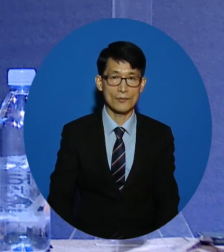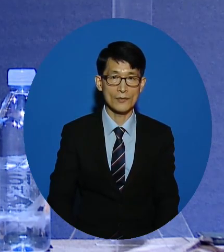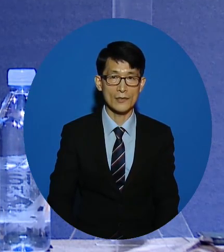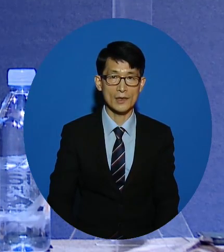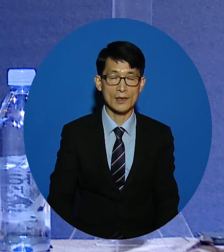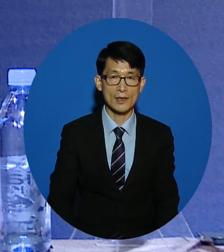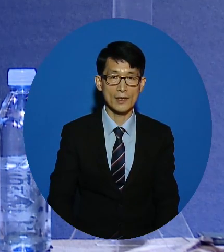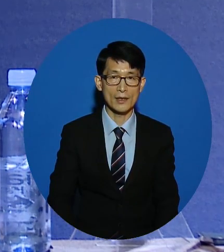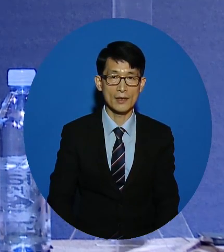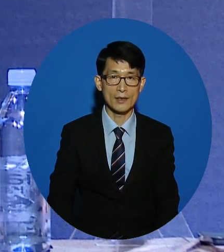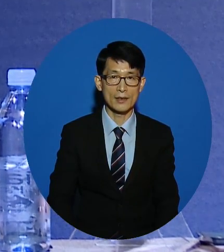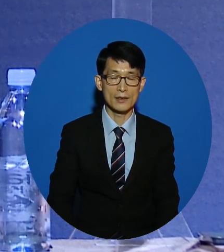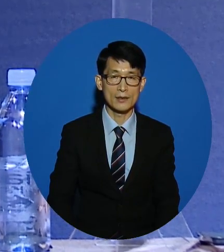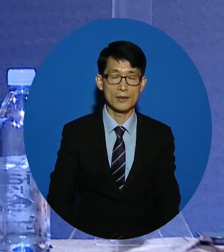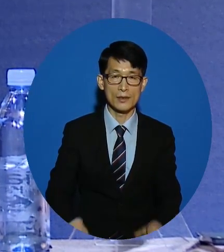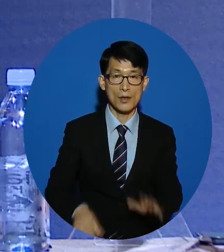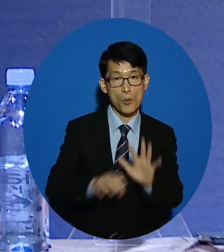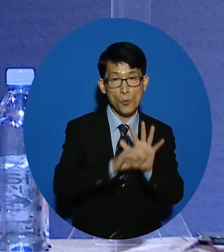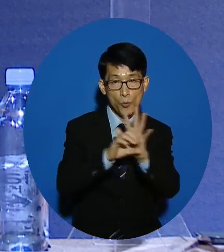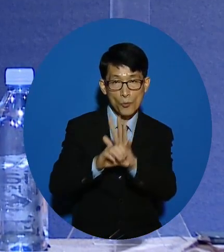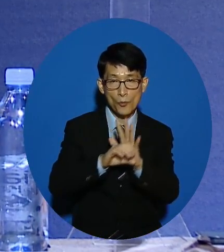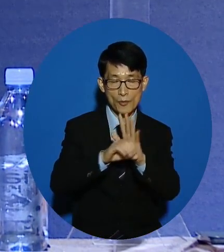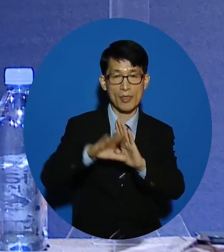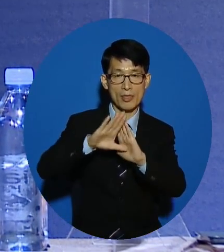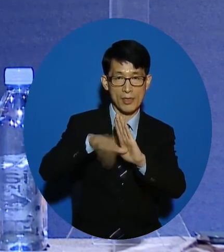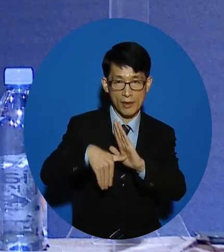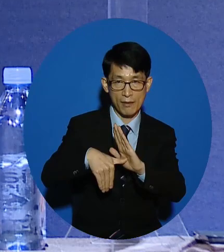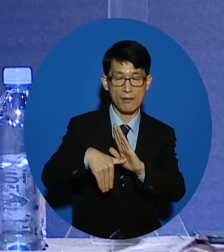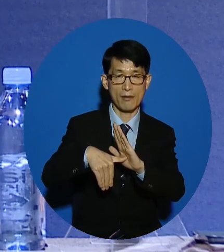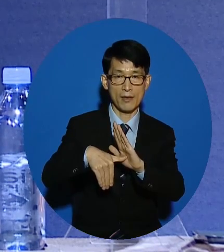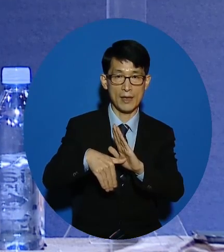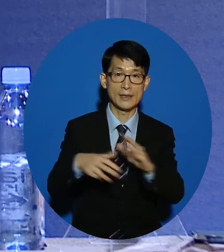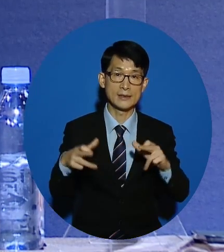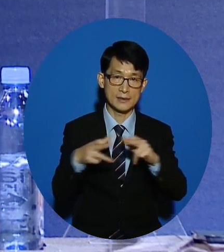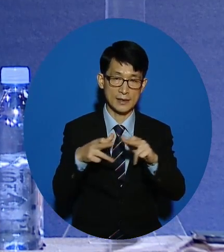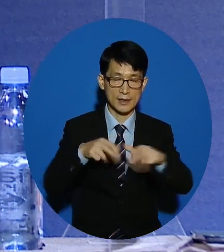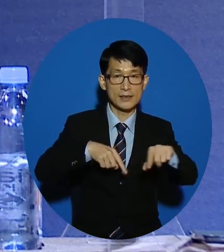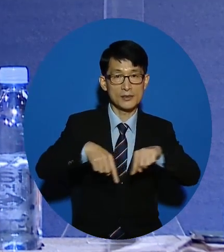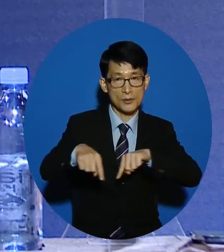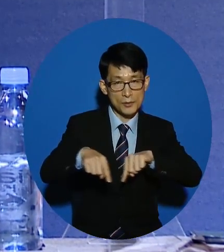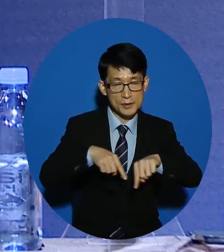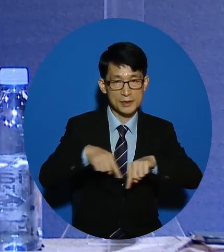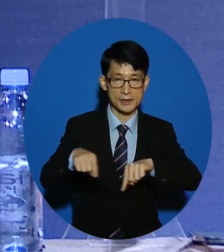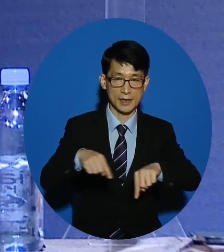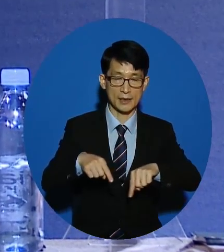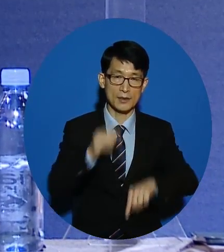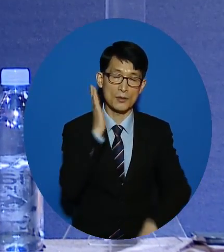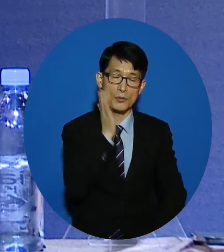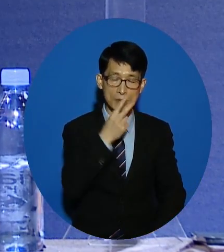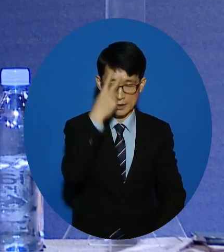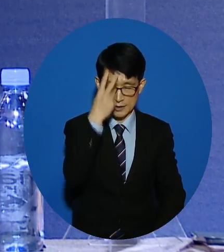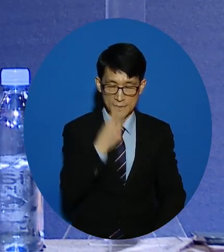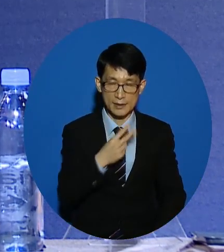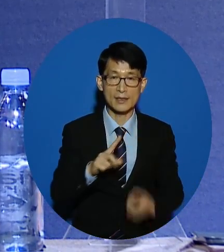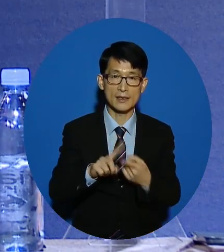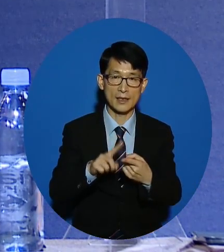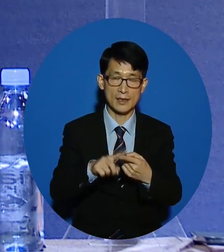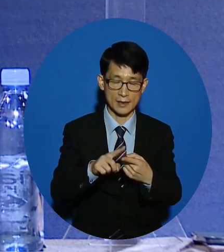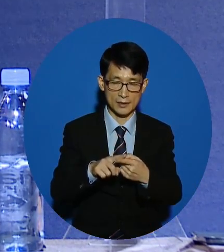네, 그 포스트 코로나 시대 장애인 정책 감각 장애인을 중심으로라는